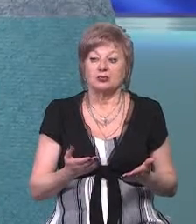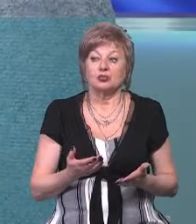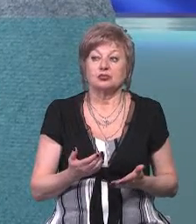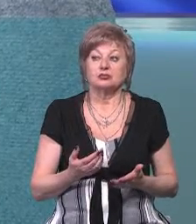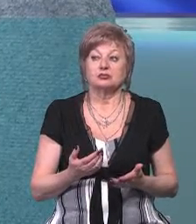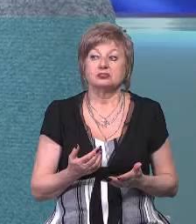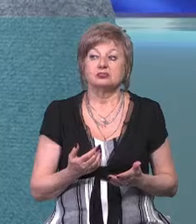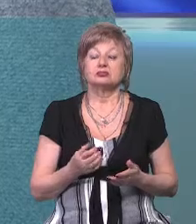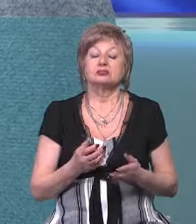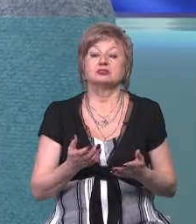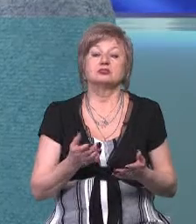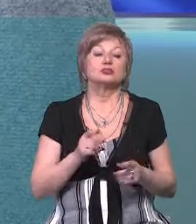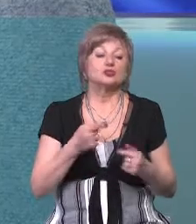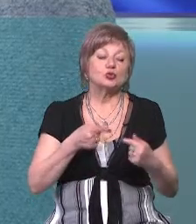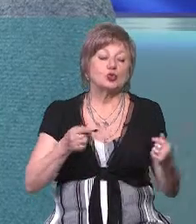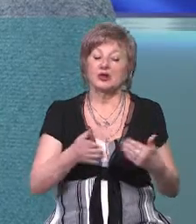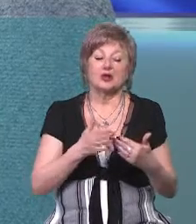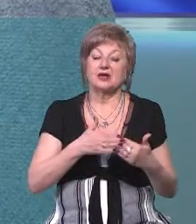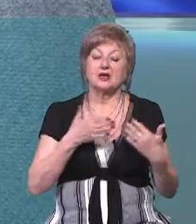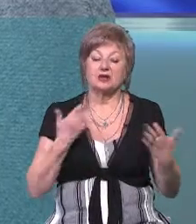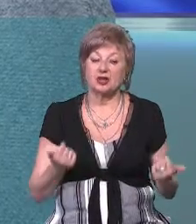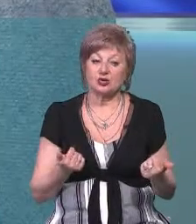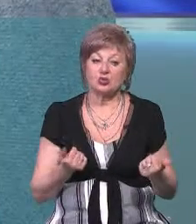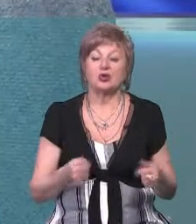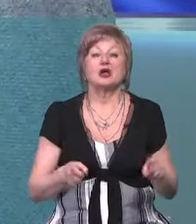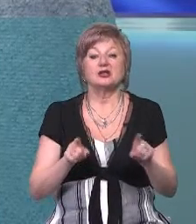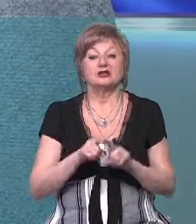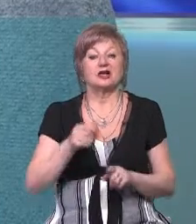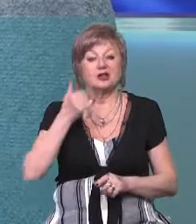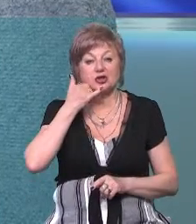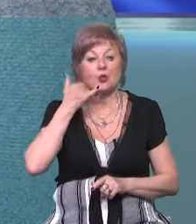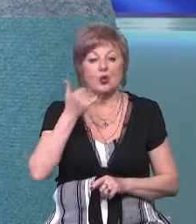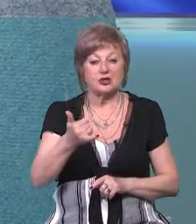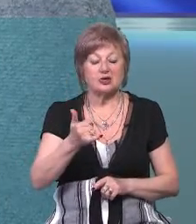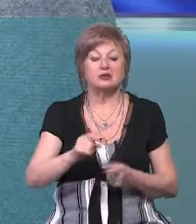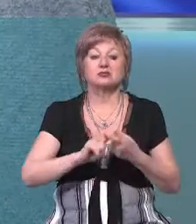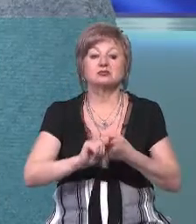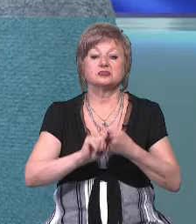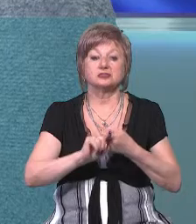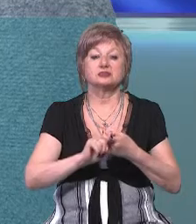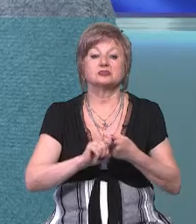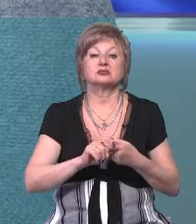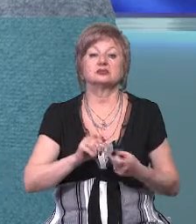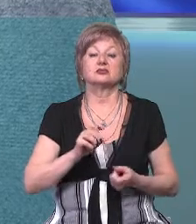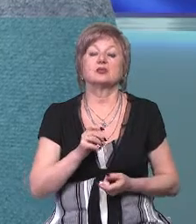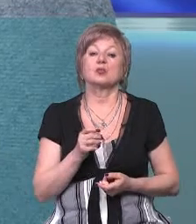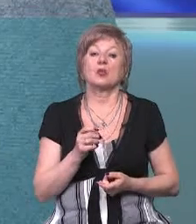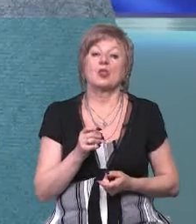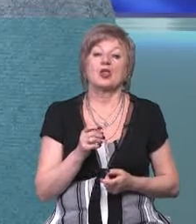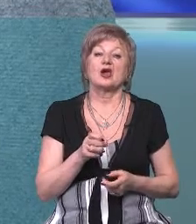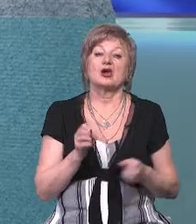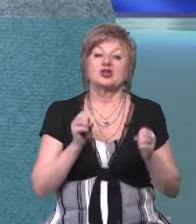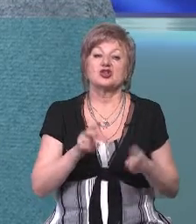в нашій країні немає. Також телефоном ми сьогодні зв'язувалися з Сергієм Костинським. Він